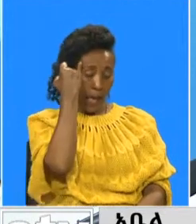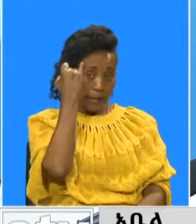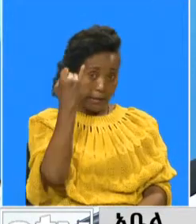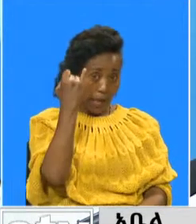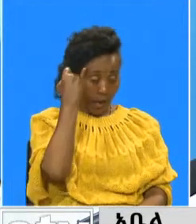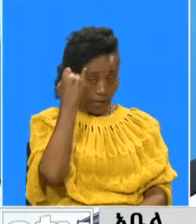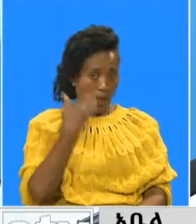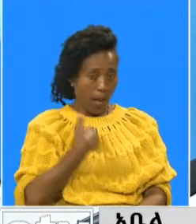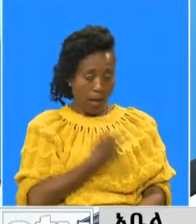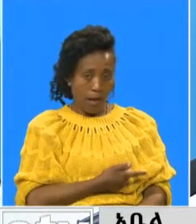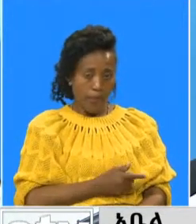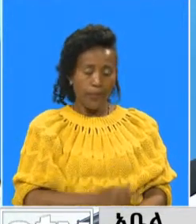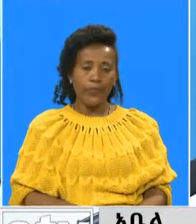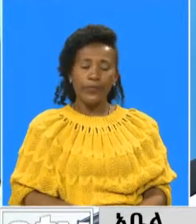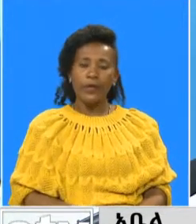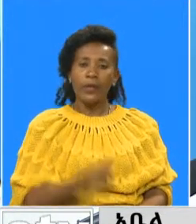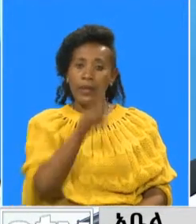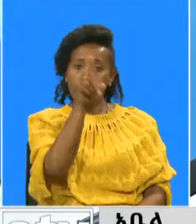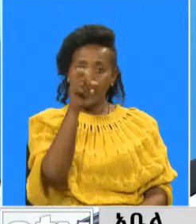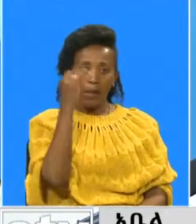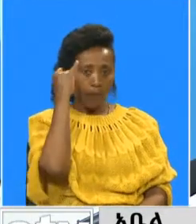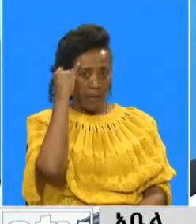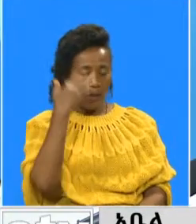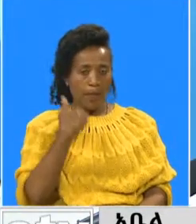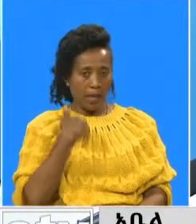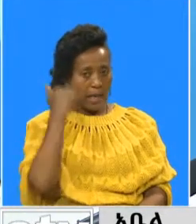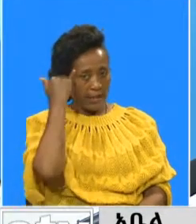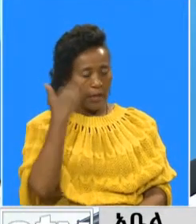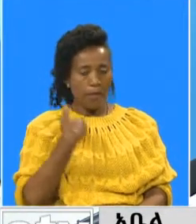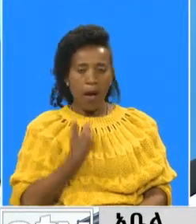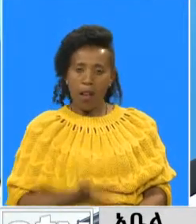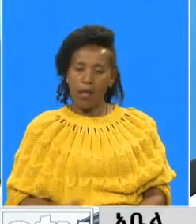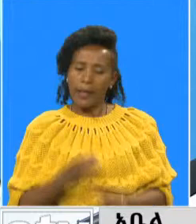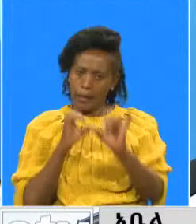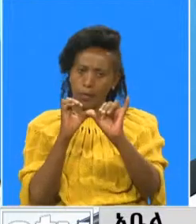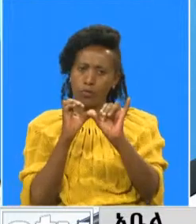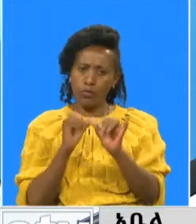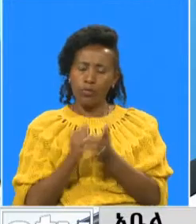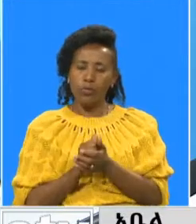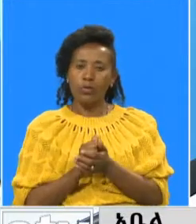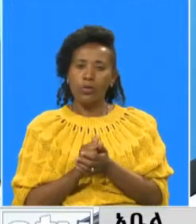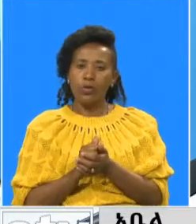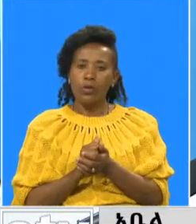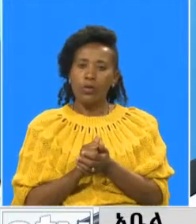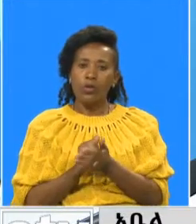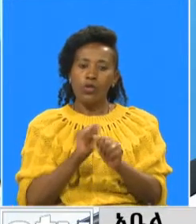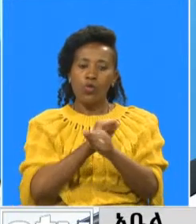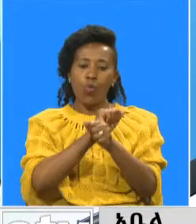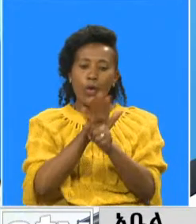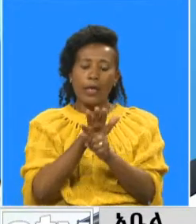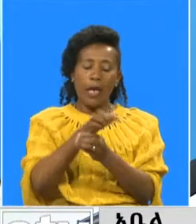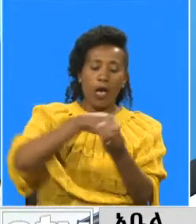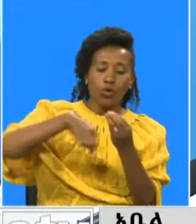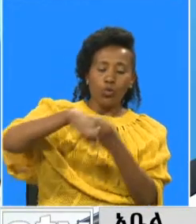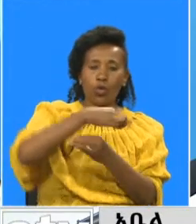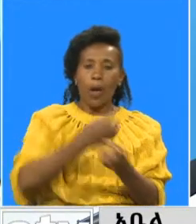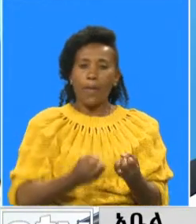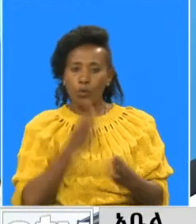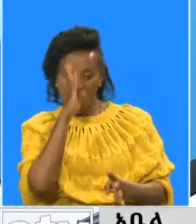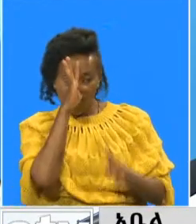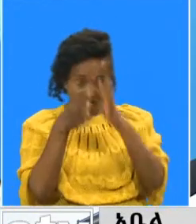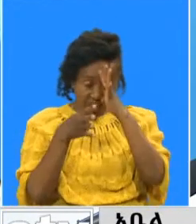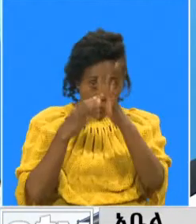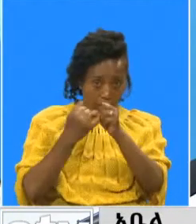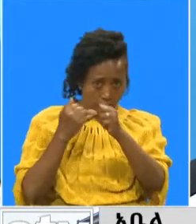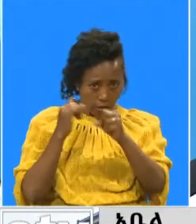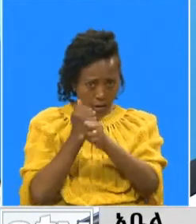ሀሳብ አስተያየት ካለዎት? ጥያቄ ሀሳብ አስተያየት ምን ያለኝ ይቀጥሉ። በኮሮና ዙሪያ አሁን ብዙ የፈጠራ ስራዎች